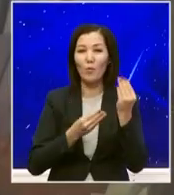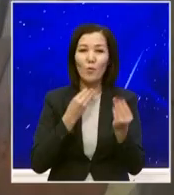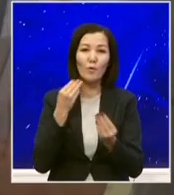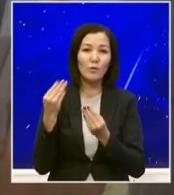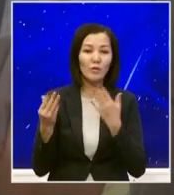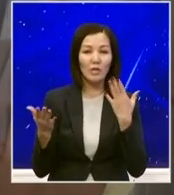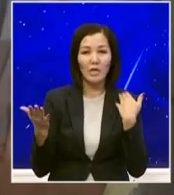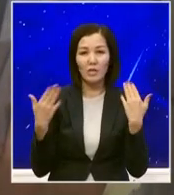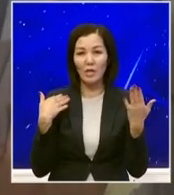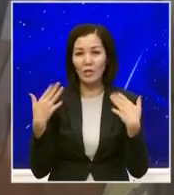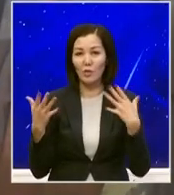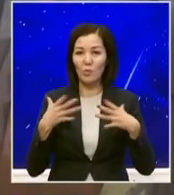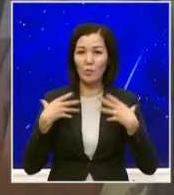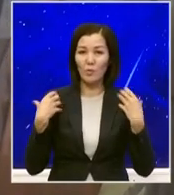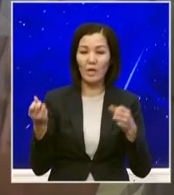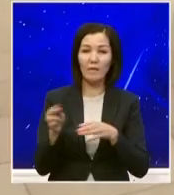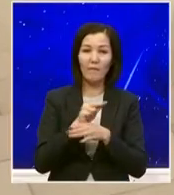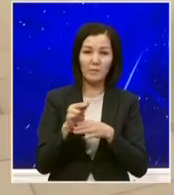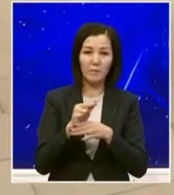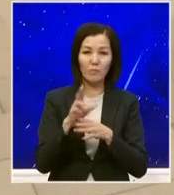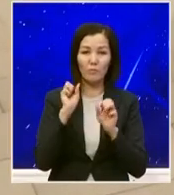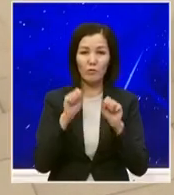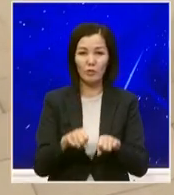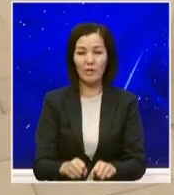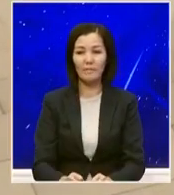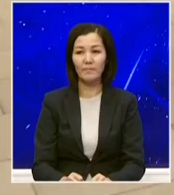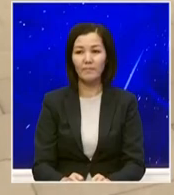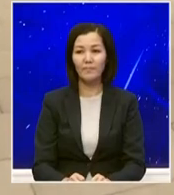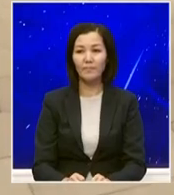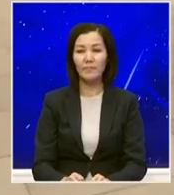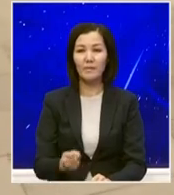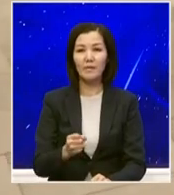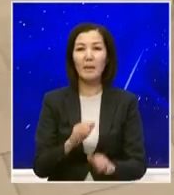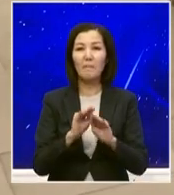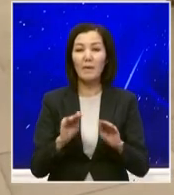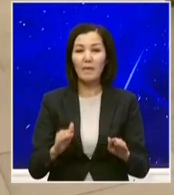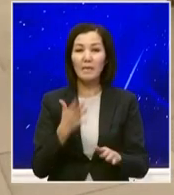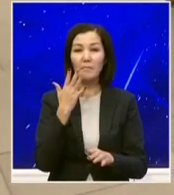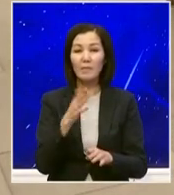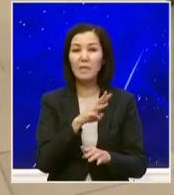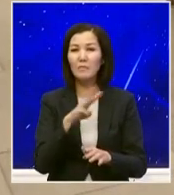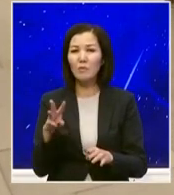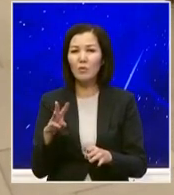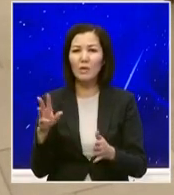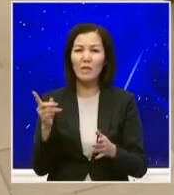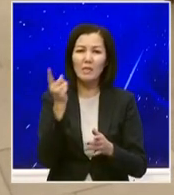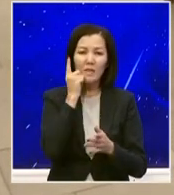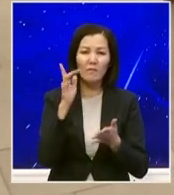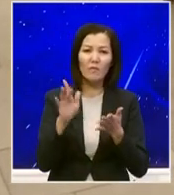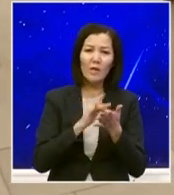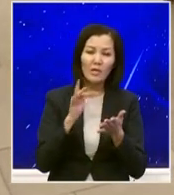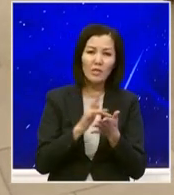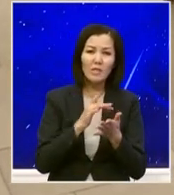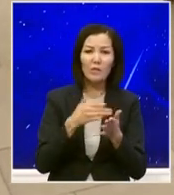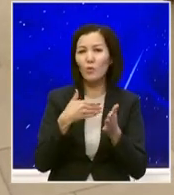әрі жаттығу және тәрбие құралы. Баланы мынау гаджеттерден бір 5 минутқа алаңдату, өйткені күніге бойына